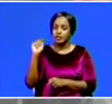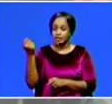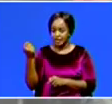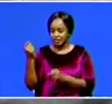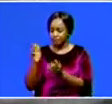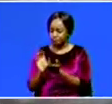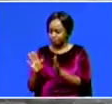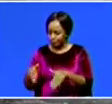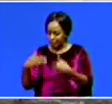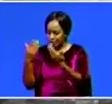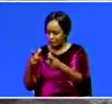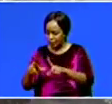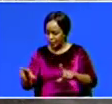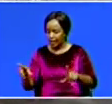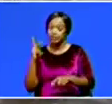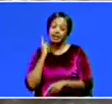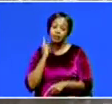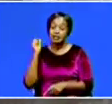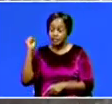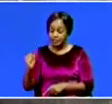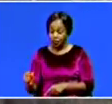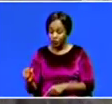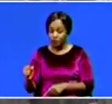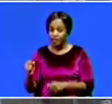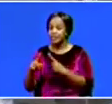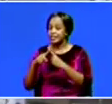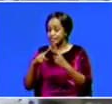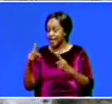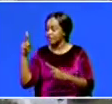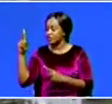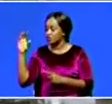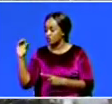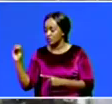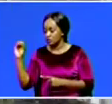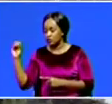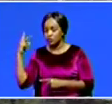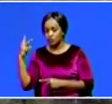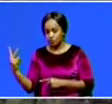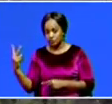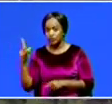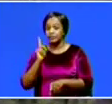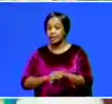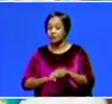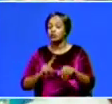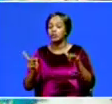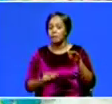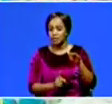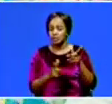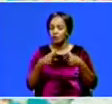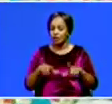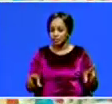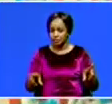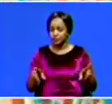Kariobangi South mwaka wa 2002 alipokuwa waziri kwenye serikali ya Rais Mstaafu Mwai Kibaki.